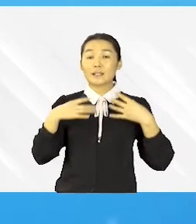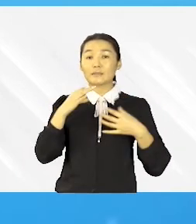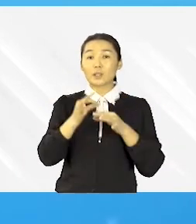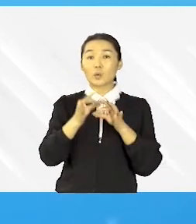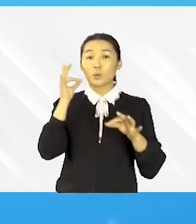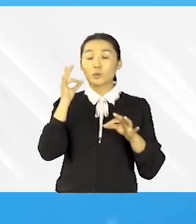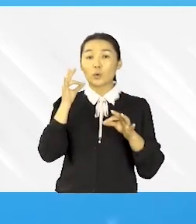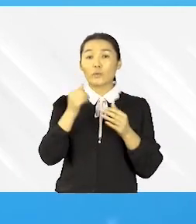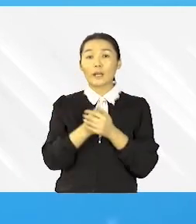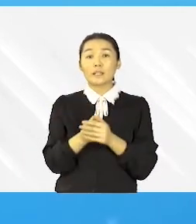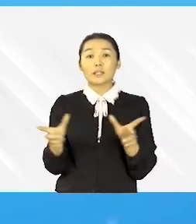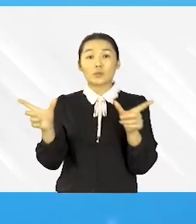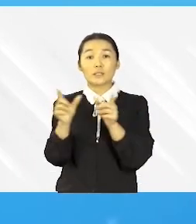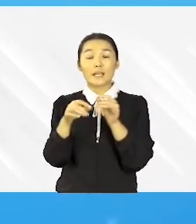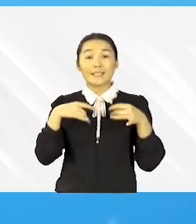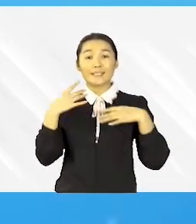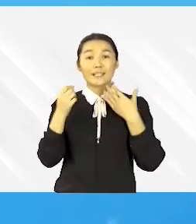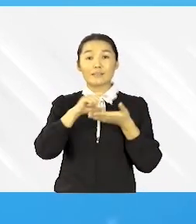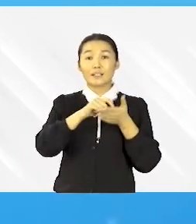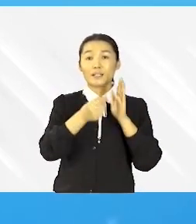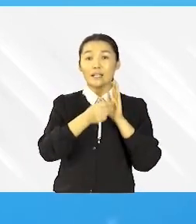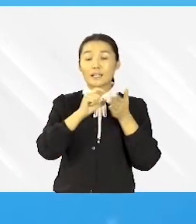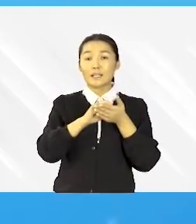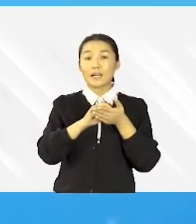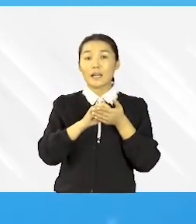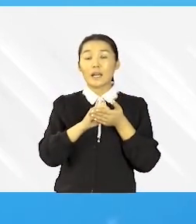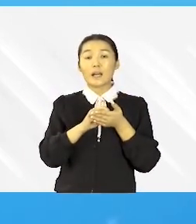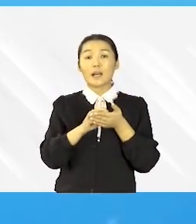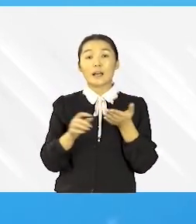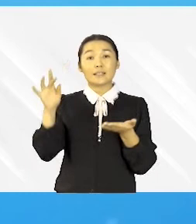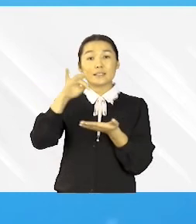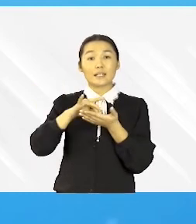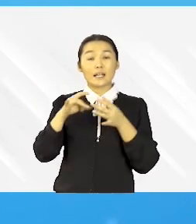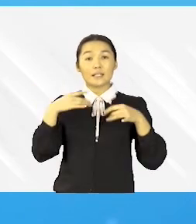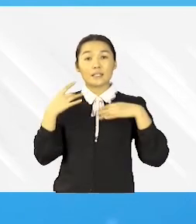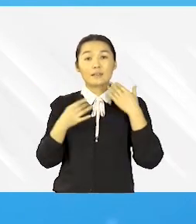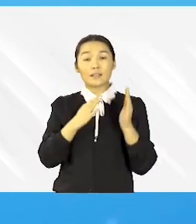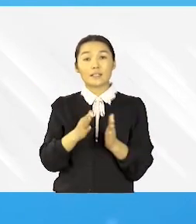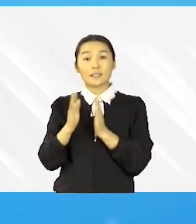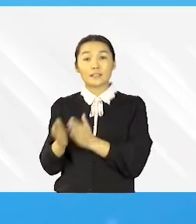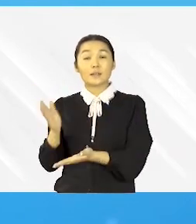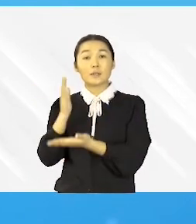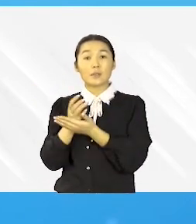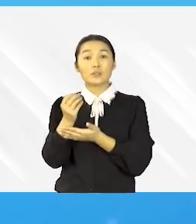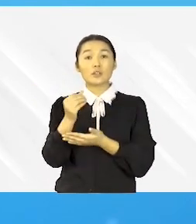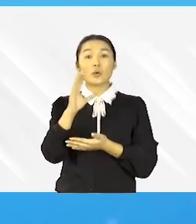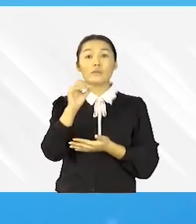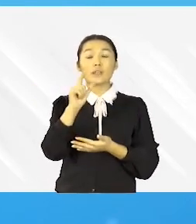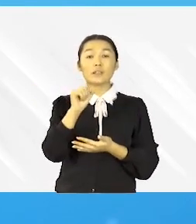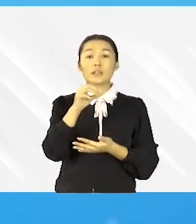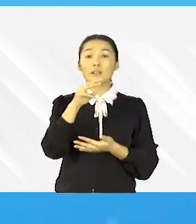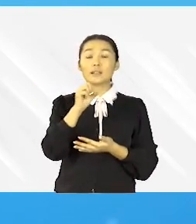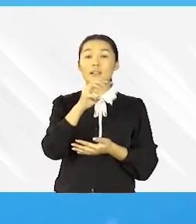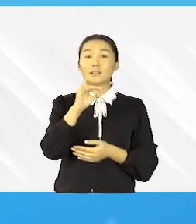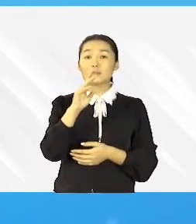за счет слияния нервных клеток. Помимо центральной нервной системы у насекомых имеется вегетативная симпатическая